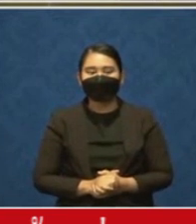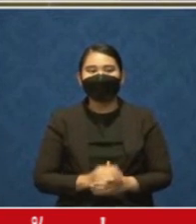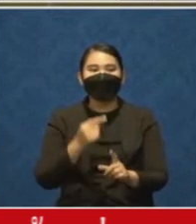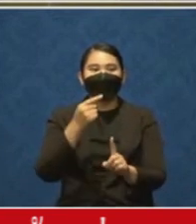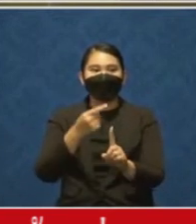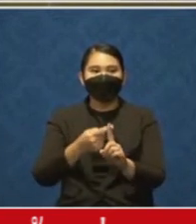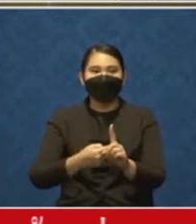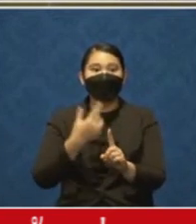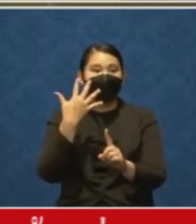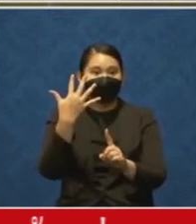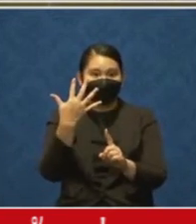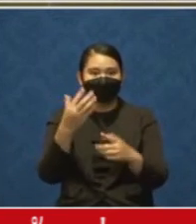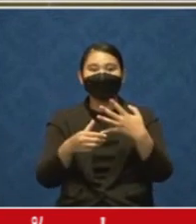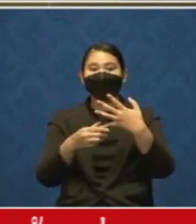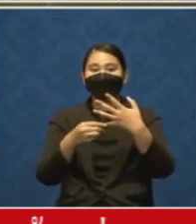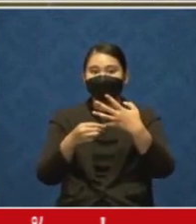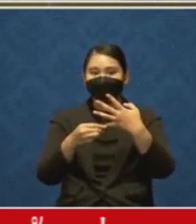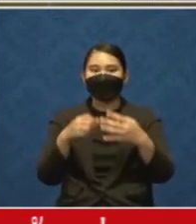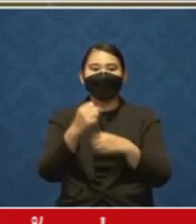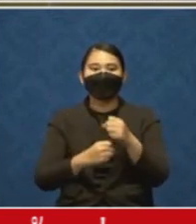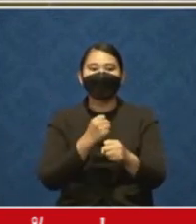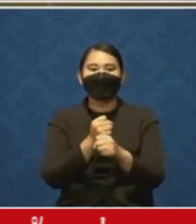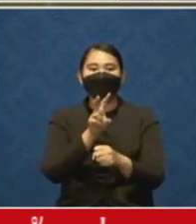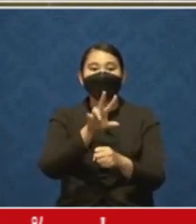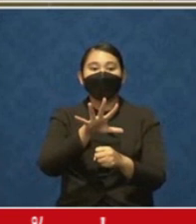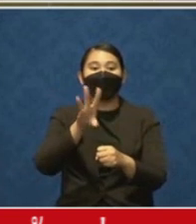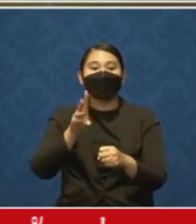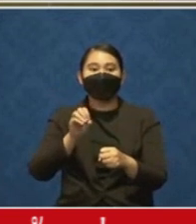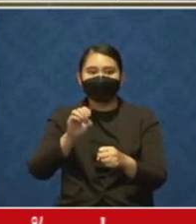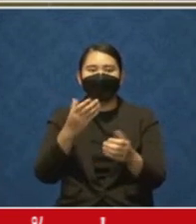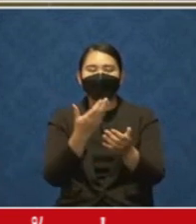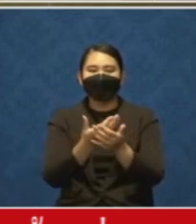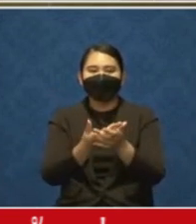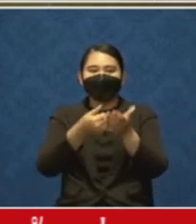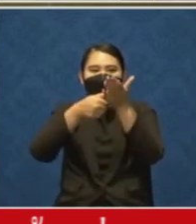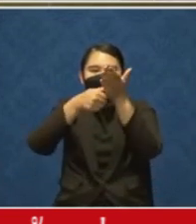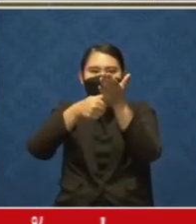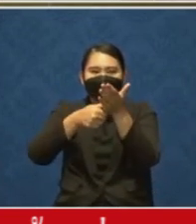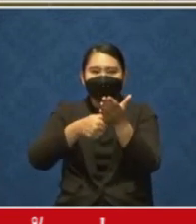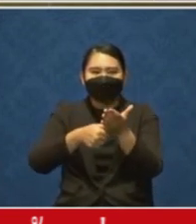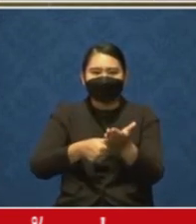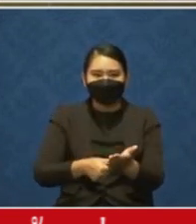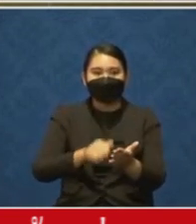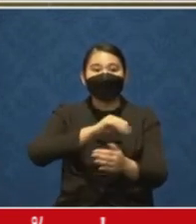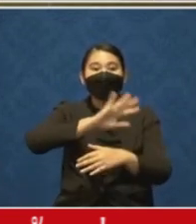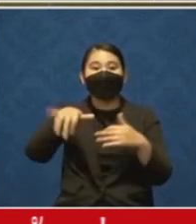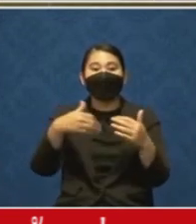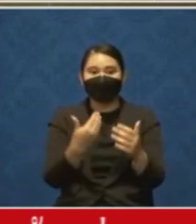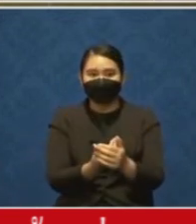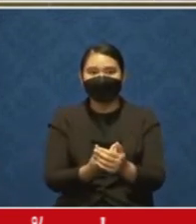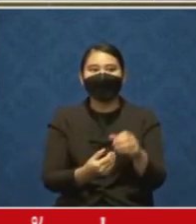ณสิ้นเดือนพฤษภาคม2565เนี่ยเรารวมหนี้สาธารณะนะครับทั้งสิ้น